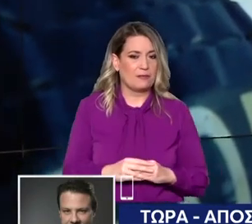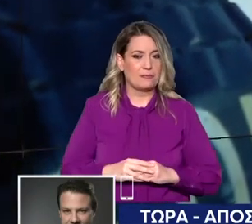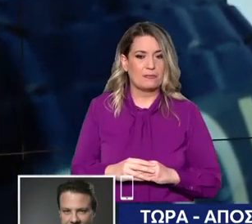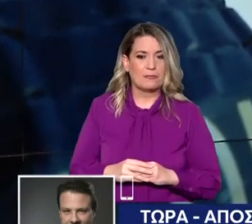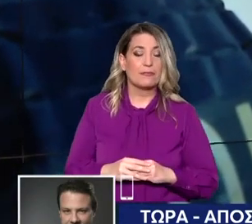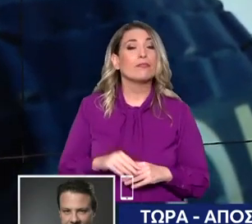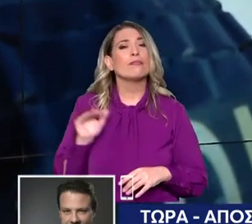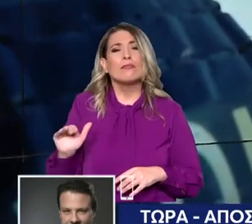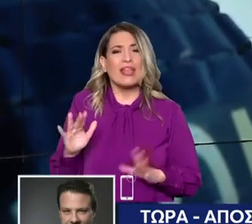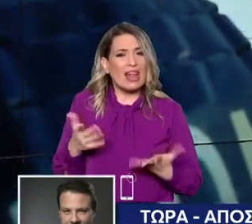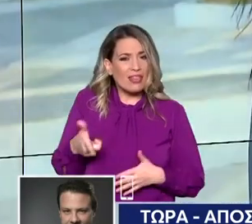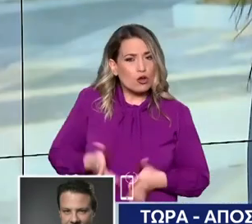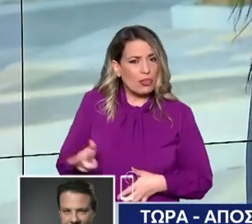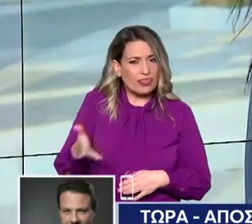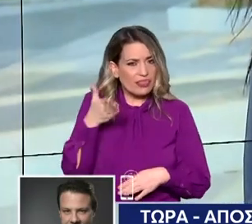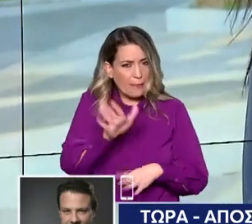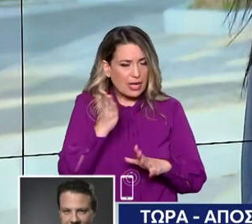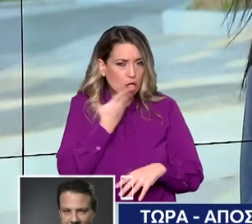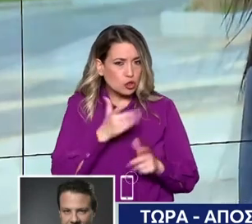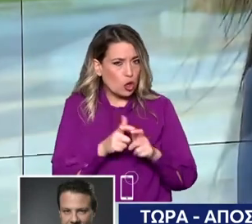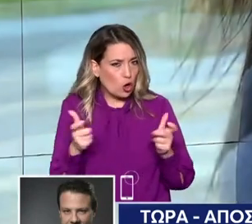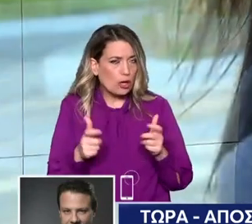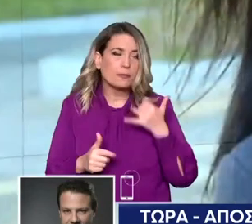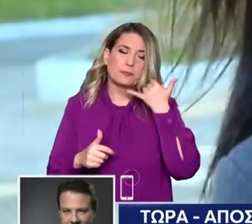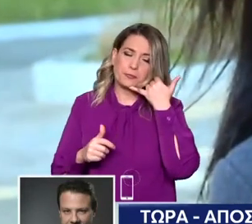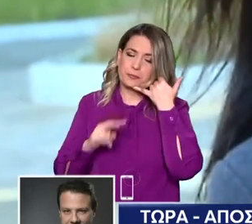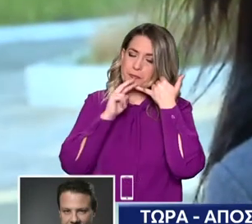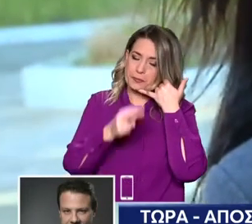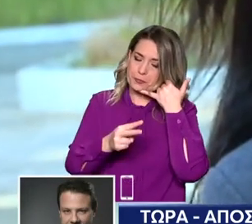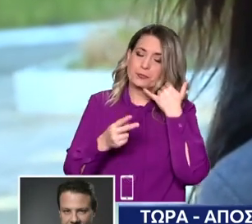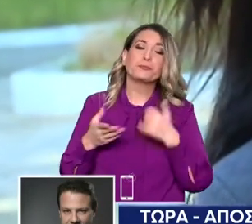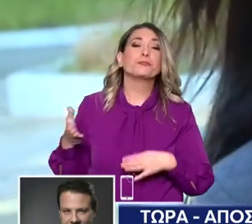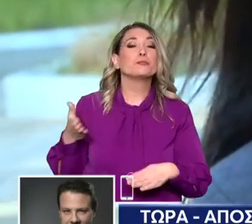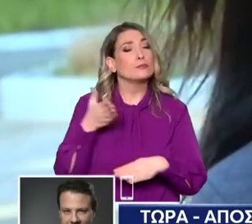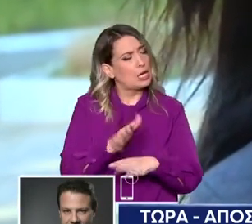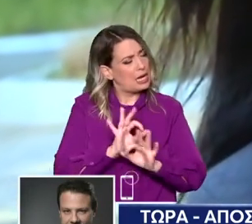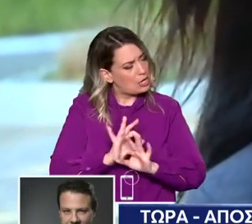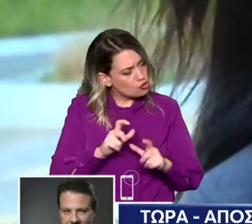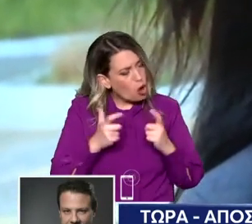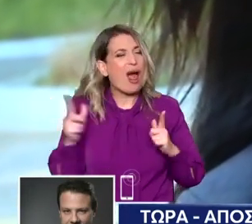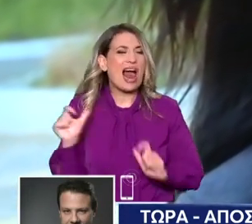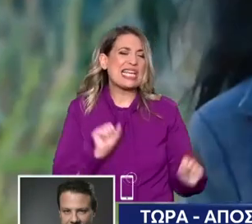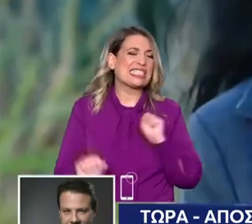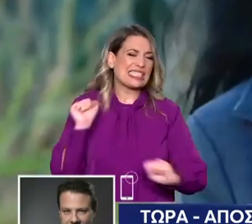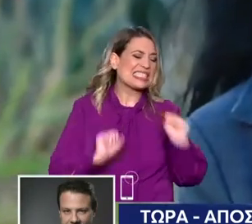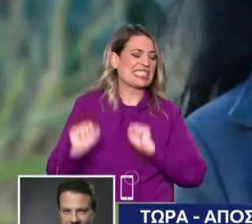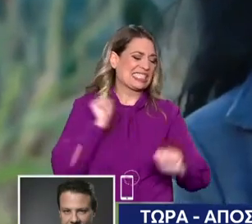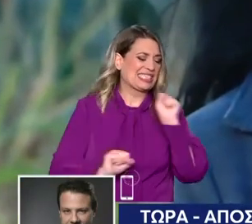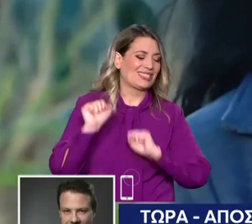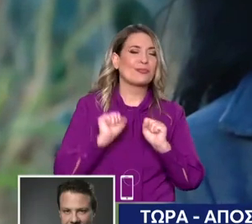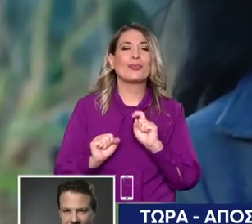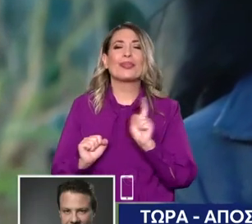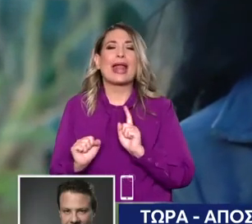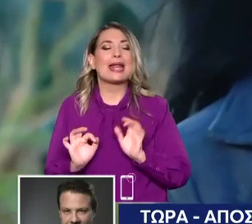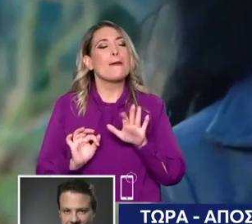πηγαίνει σχολείο πηγαίνει σχολείο αλλά έχει άρνηση σας λέω έχει δεν είναι όπως όπως είναι ένα